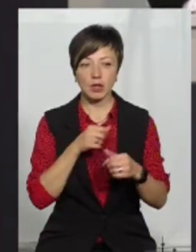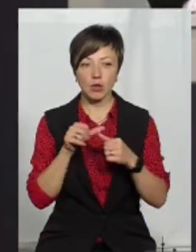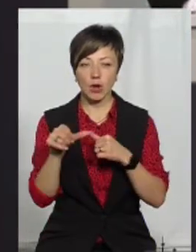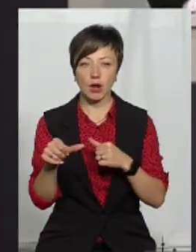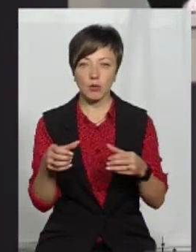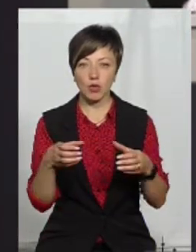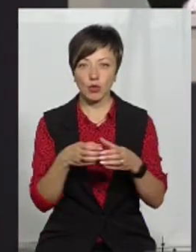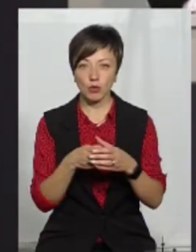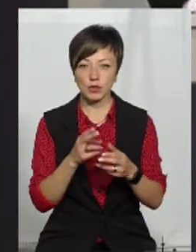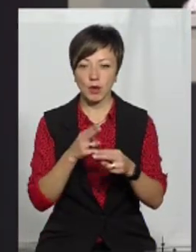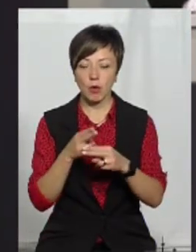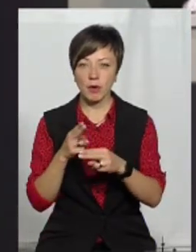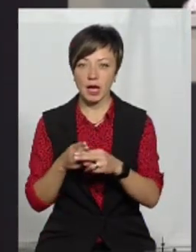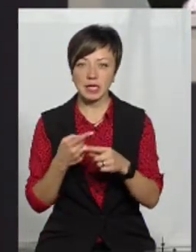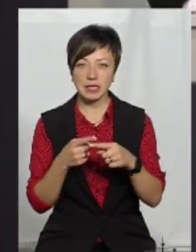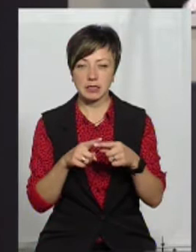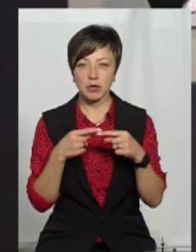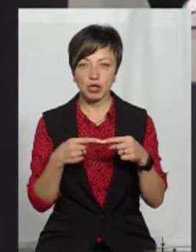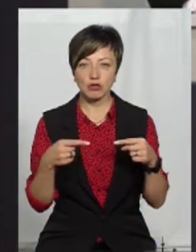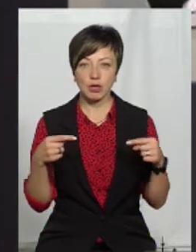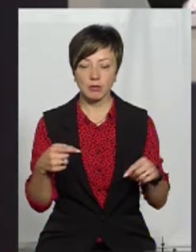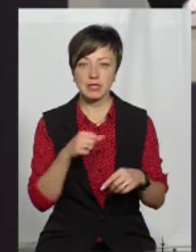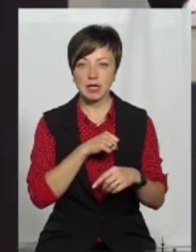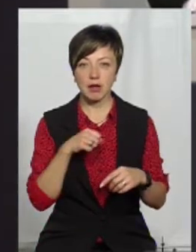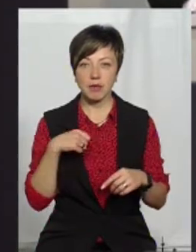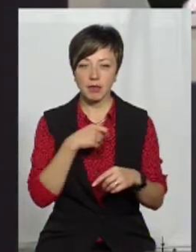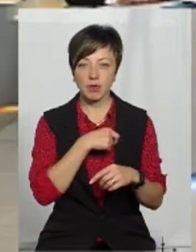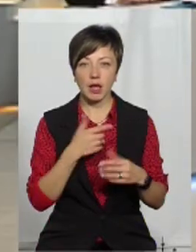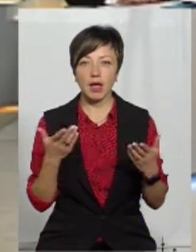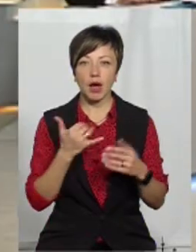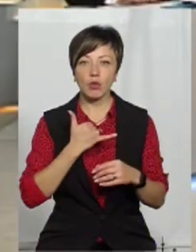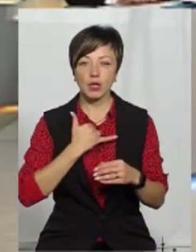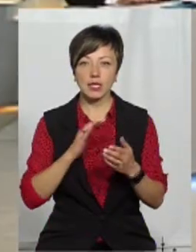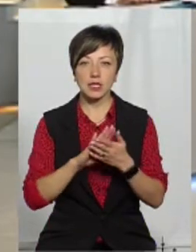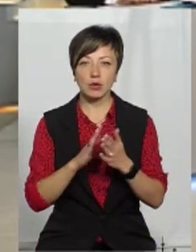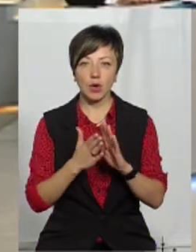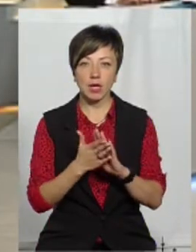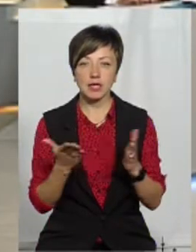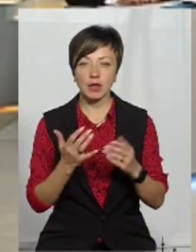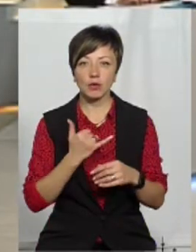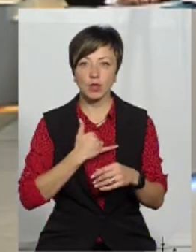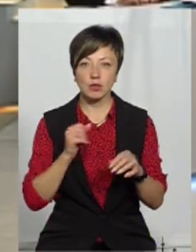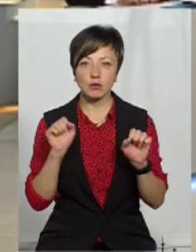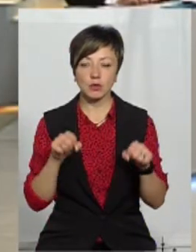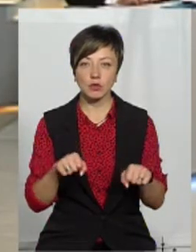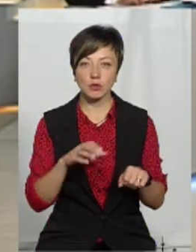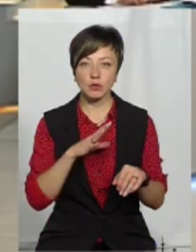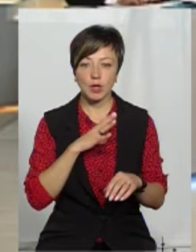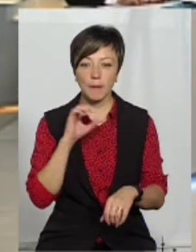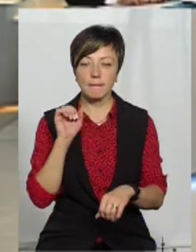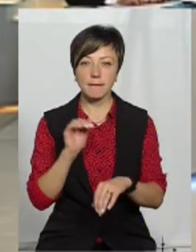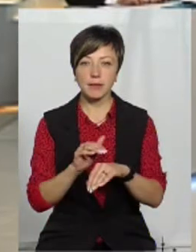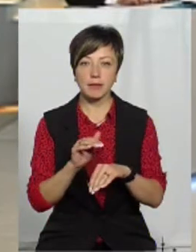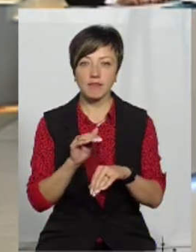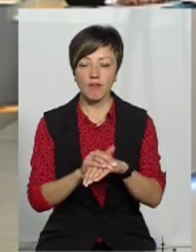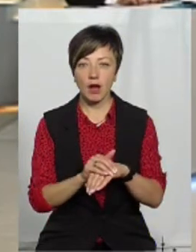щоб запобігати цим речам, вже самі депутати. Яка в нас ситуація, які в нас, може, були припинені